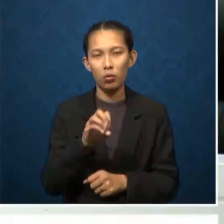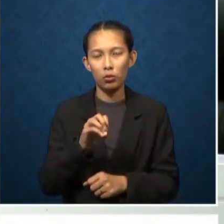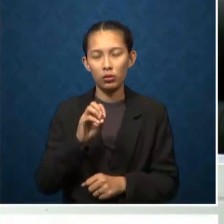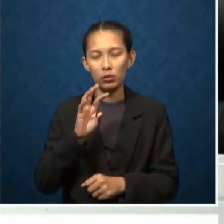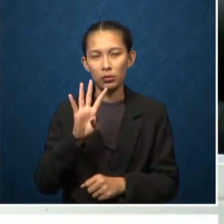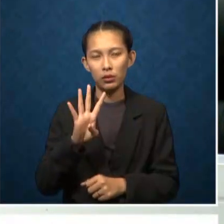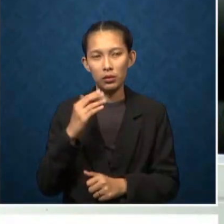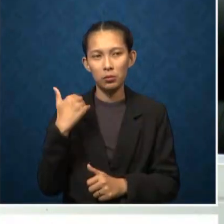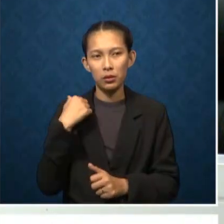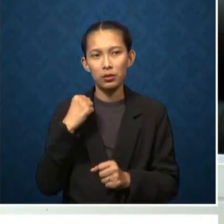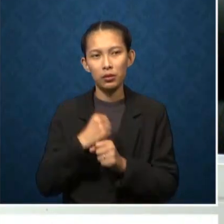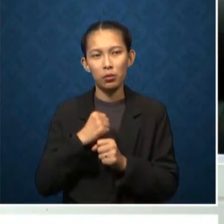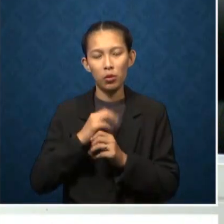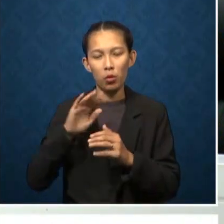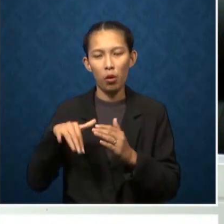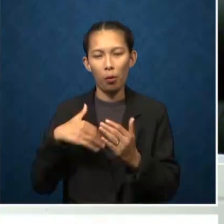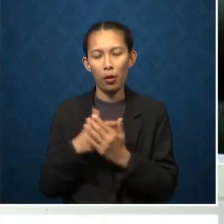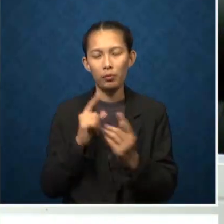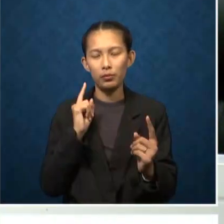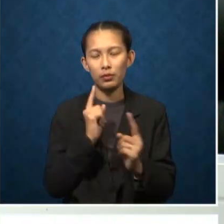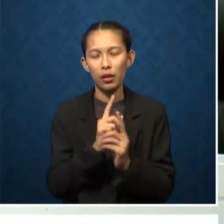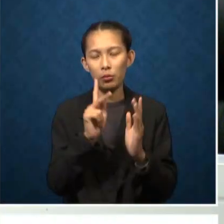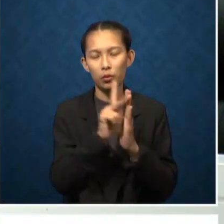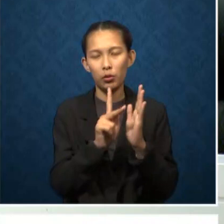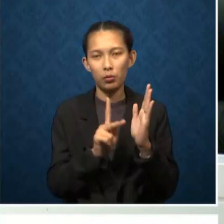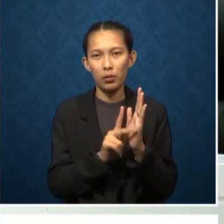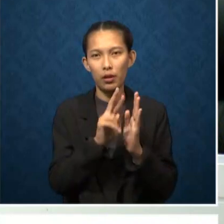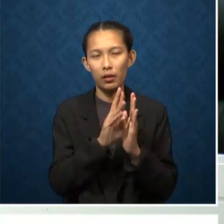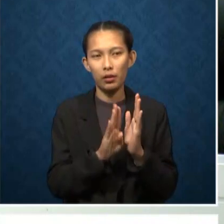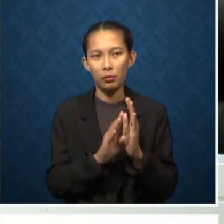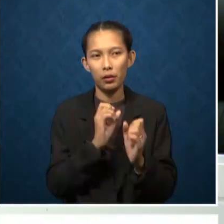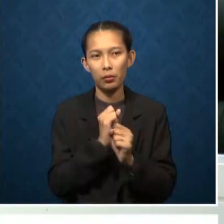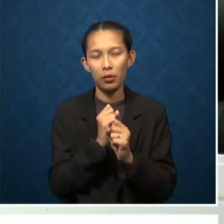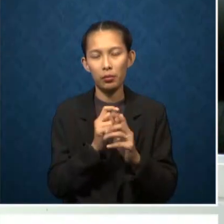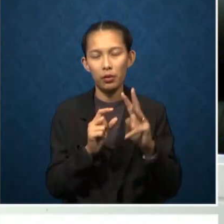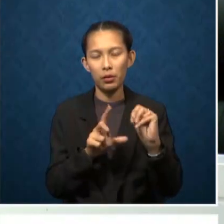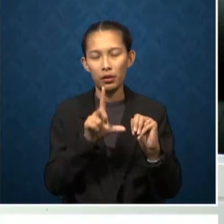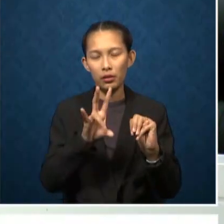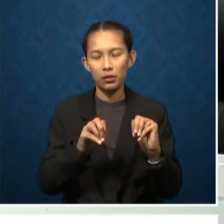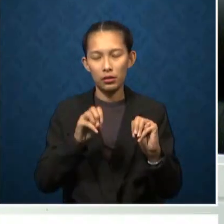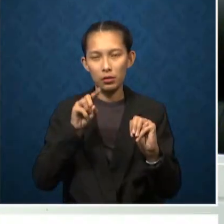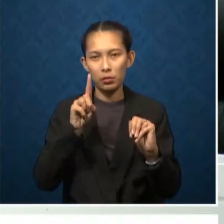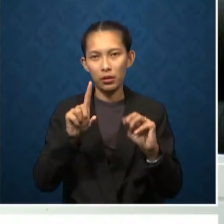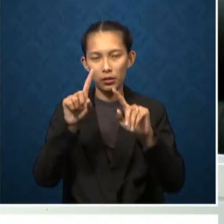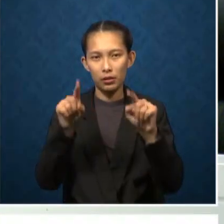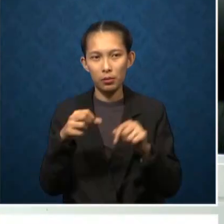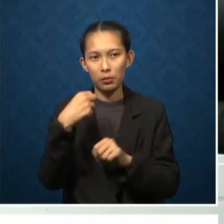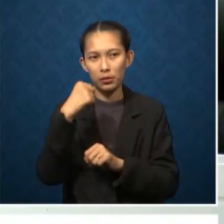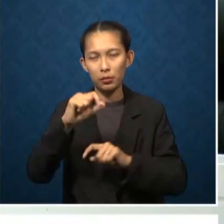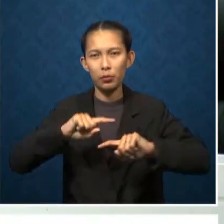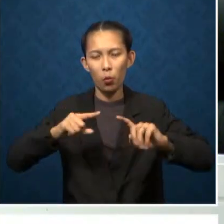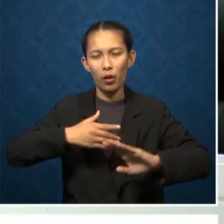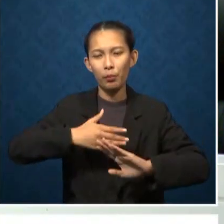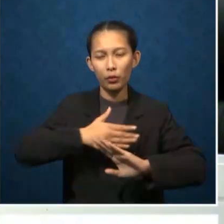2564ซึ่งเป็นการดำเนินการตามกฎหมายระเบียบบริหารราชการแผ่นดินในมาตรา71ทับ10วงเล็บ10นะคะแต่ก่อนอื่น